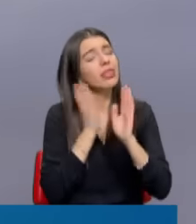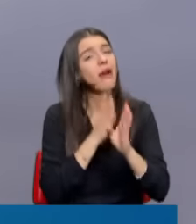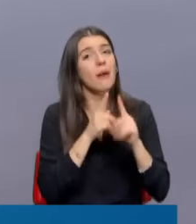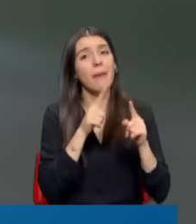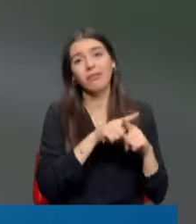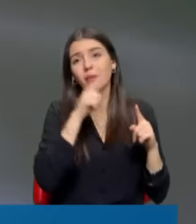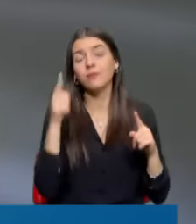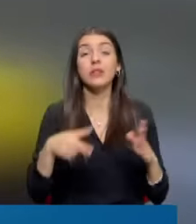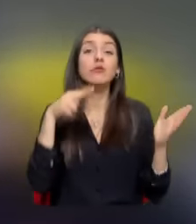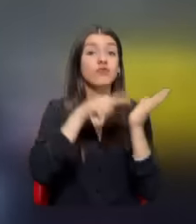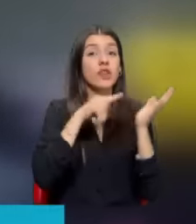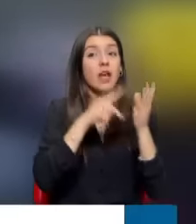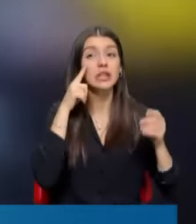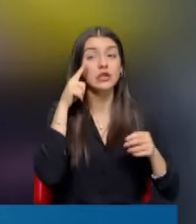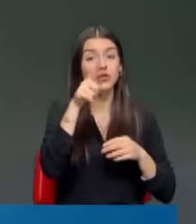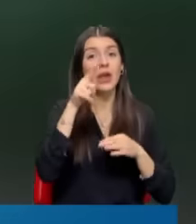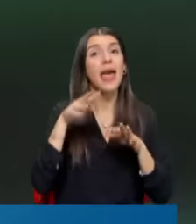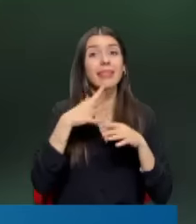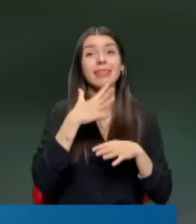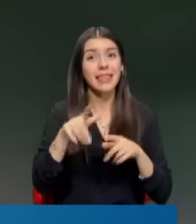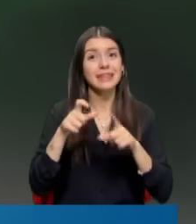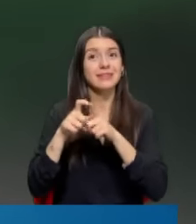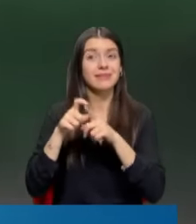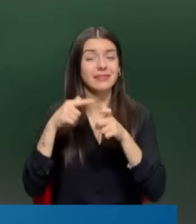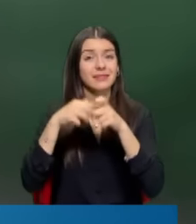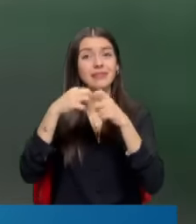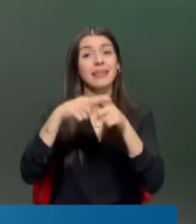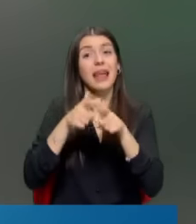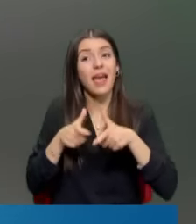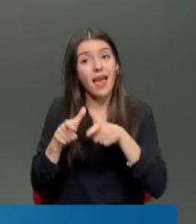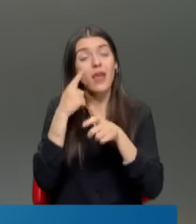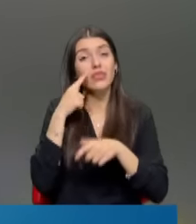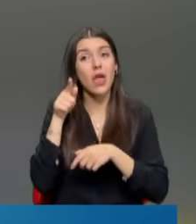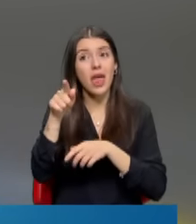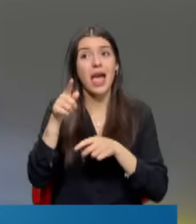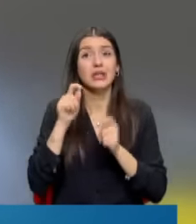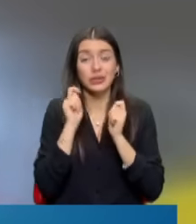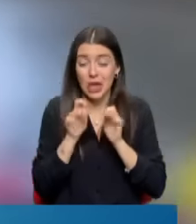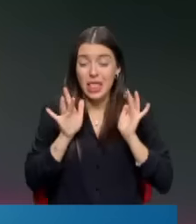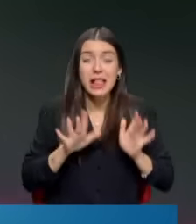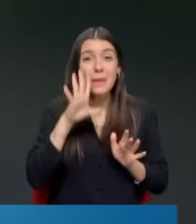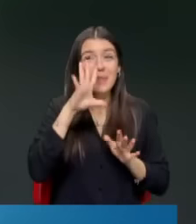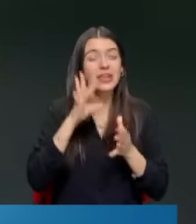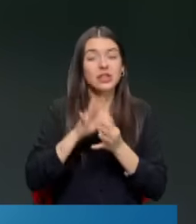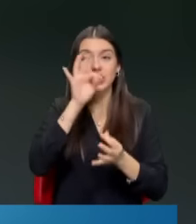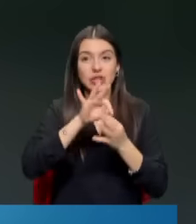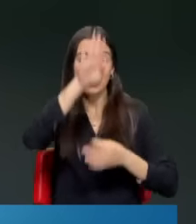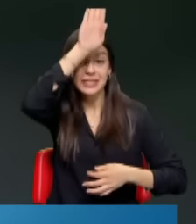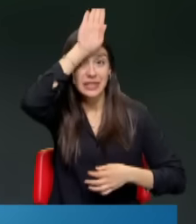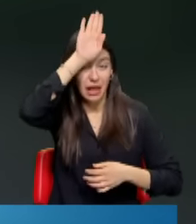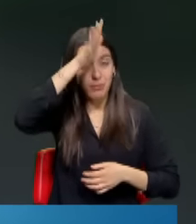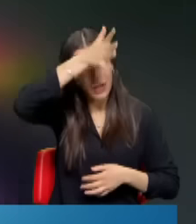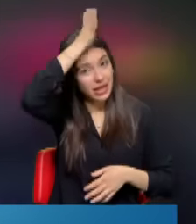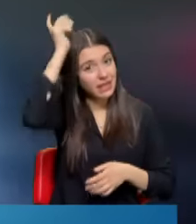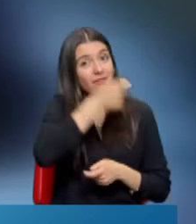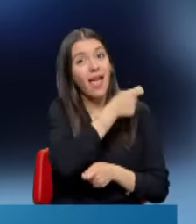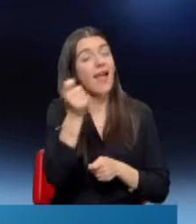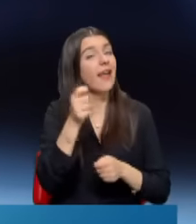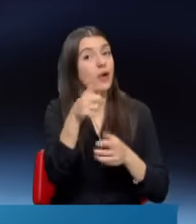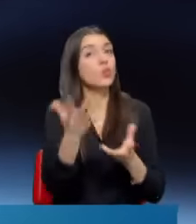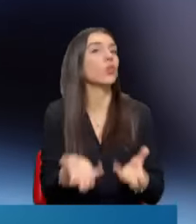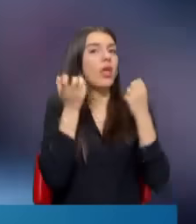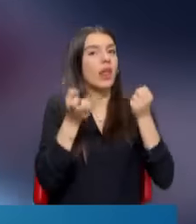Çatalca Karacaköy Bin Kılıç Deresi'nde yoğun yağış sonrası dere kenarında mahsur kalan 5 kişi İstanbul itfaiyesi ekipleri